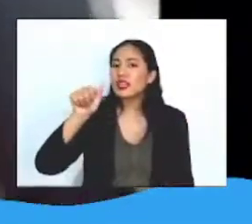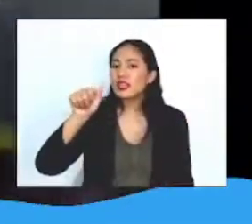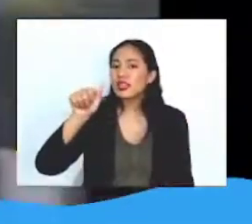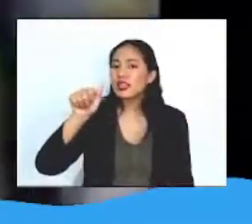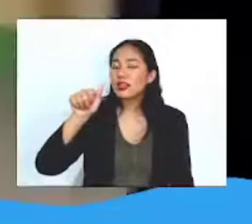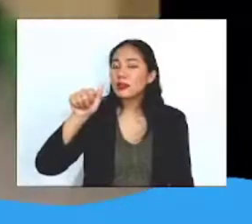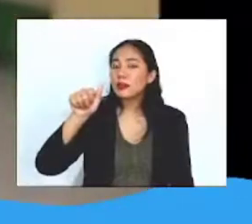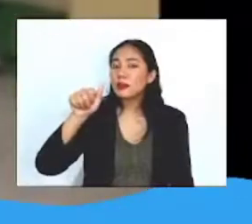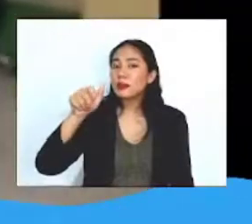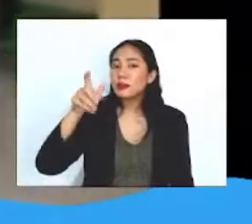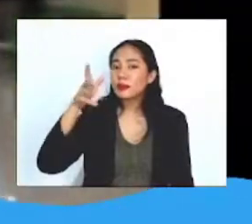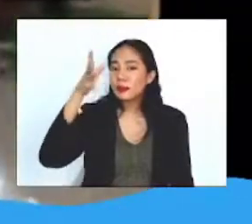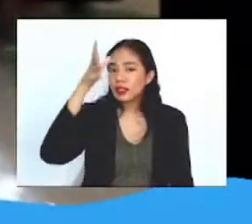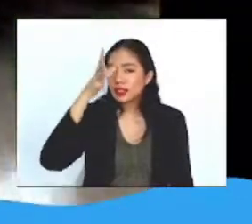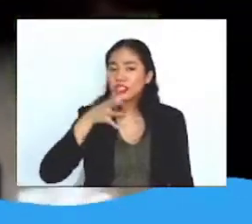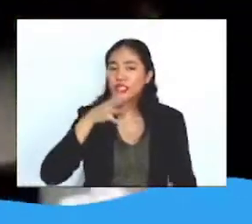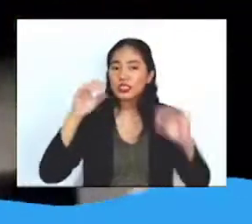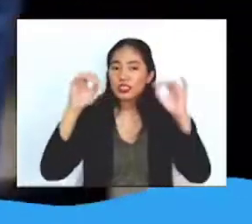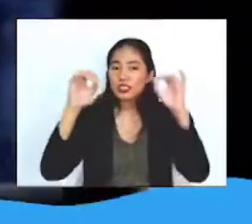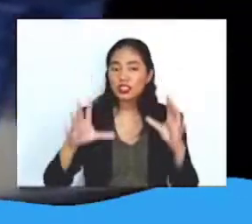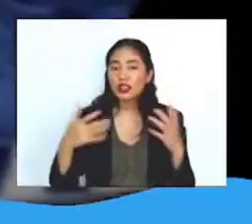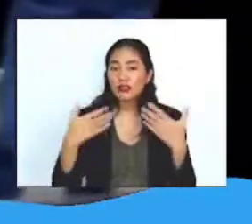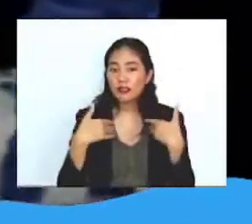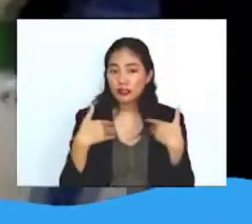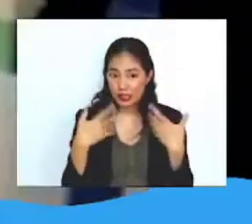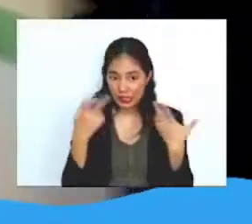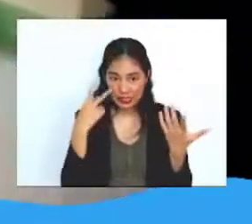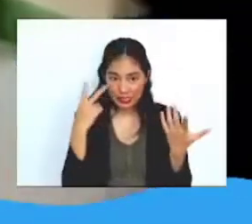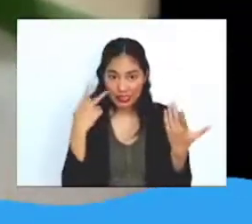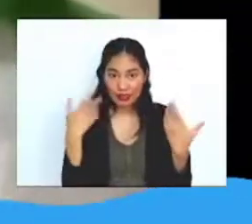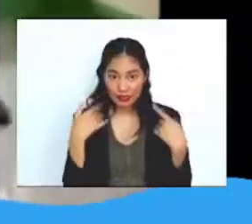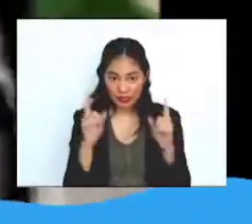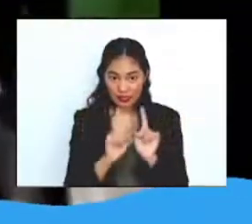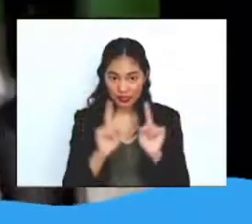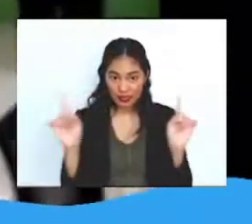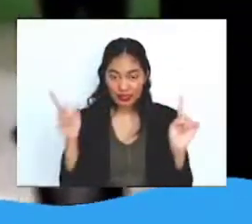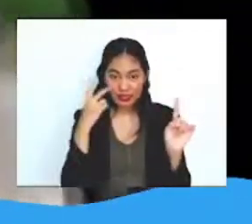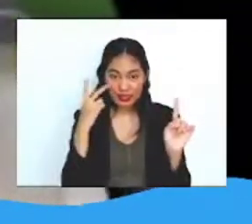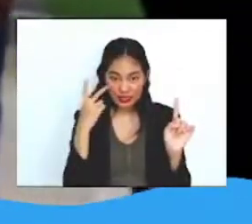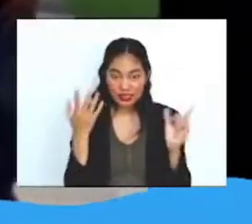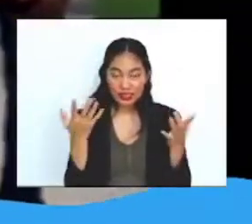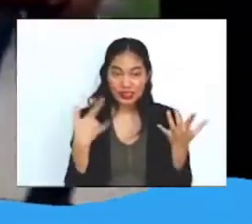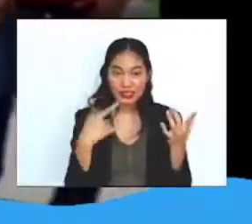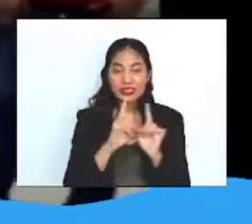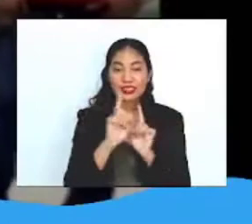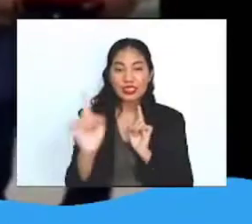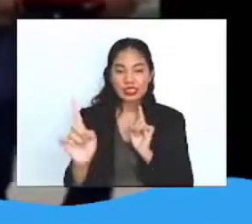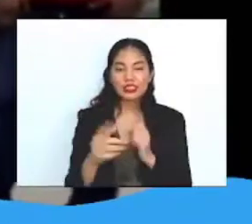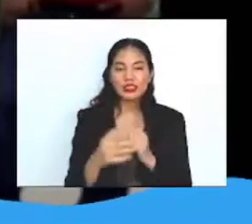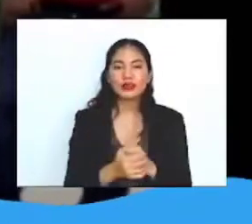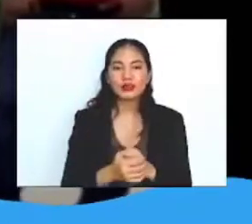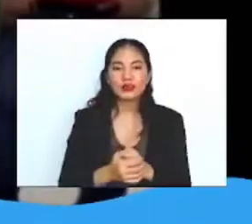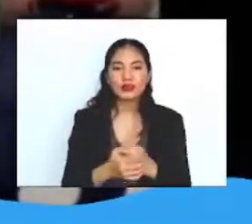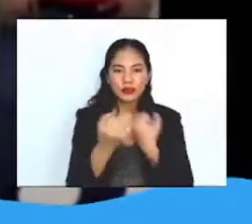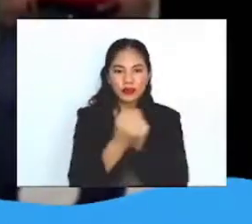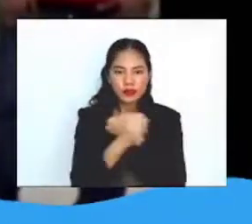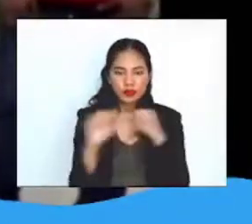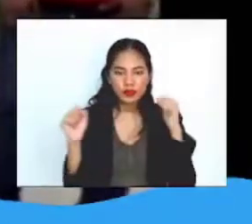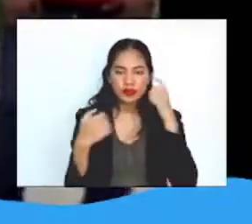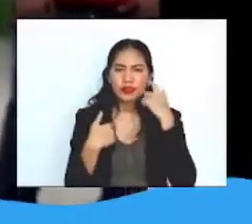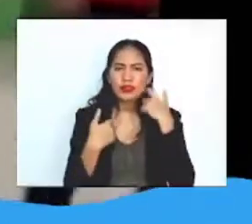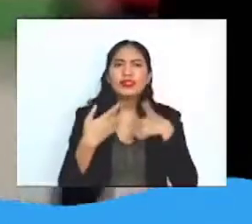napakahusay na may social distancing po dito. Kitang-kita nyo, napakahigpit po nila. Pagpasok ko pa lamang po ay ako